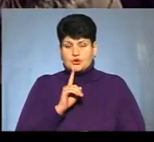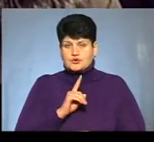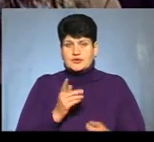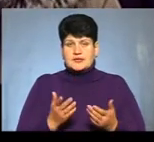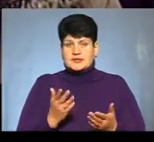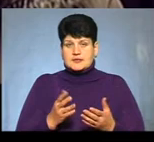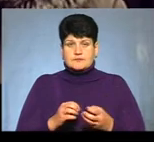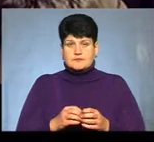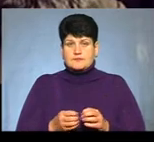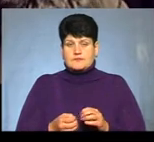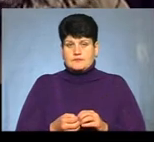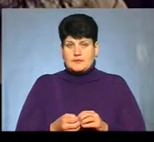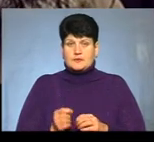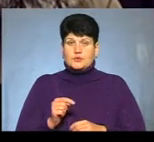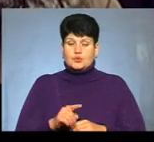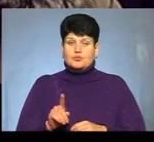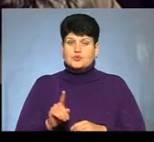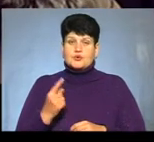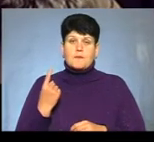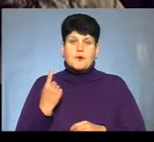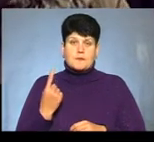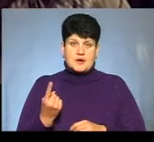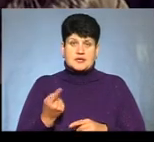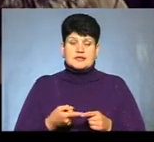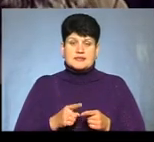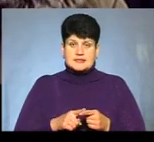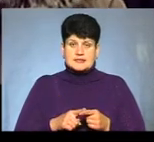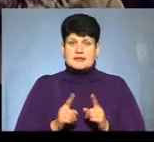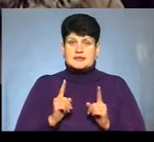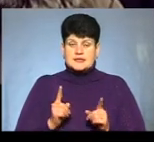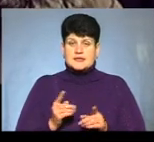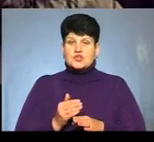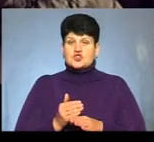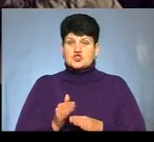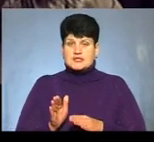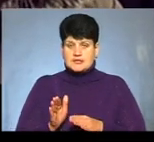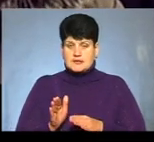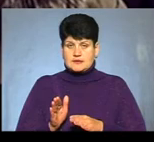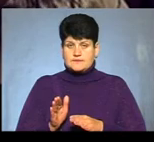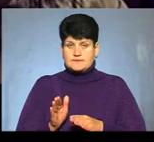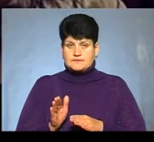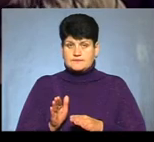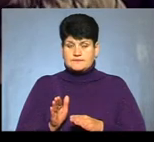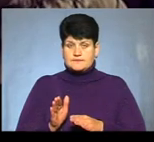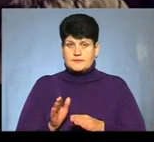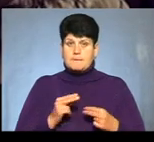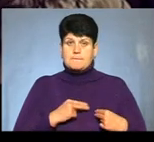що яких-небудь загроз, тому що, по-перше, це справді лише частина